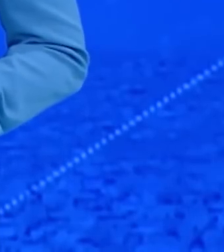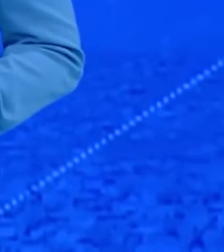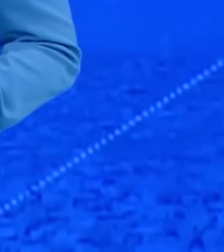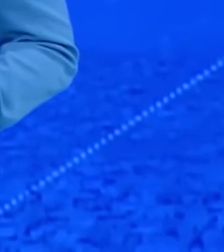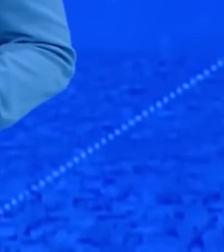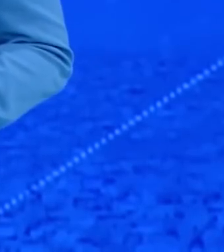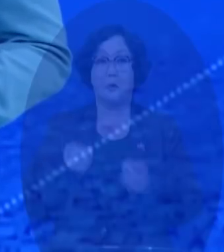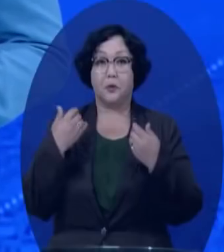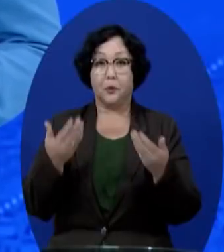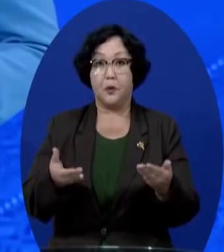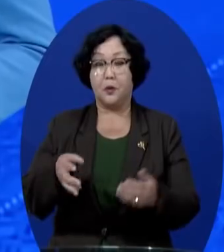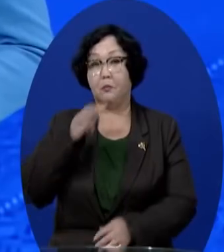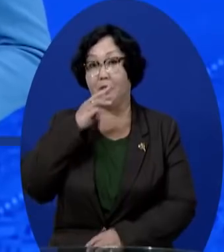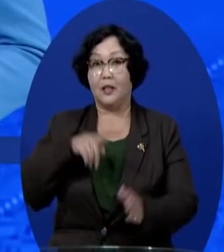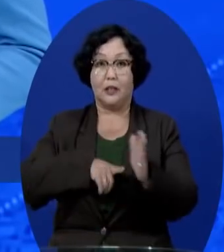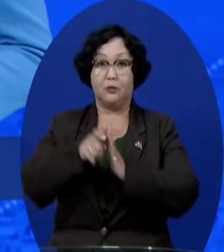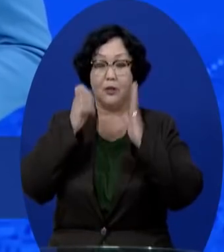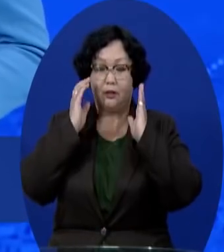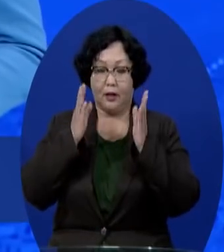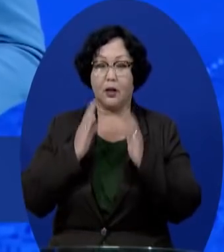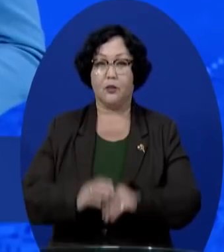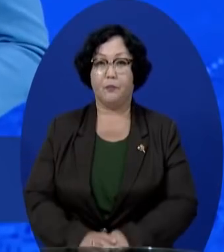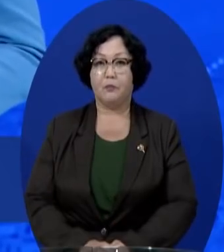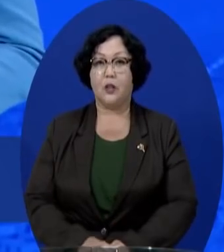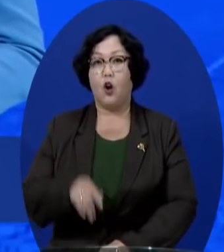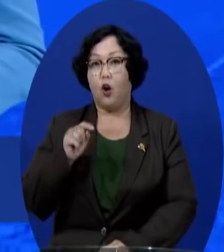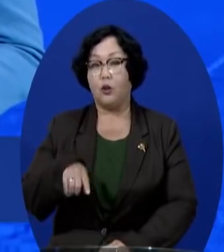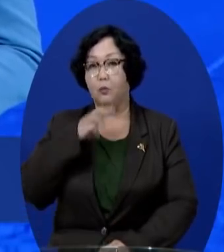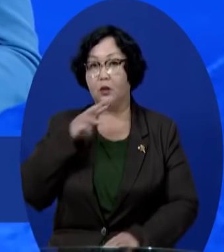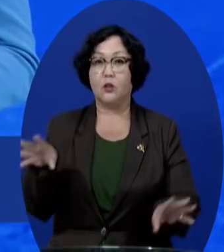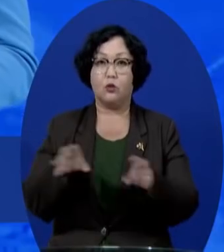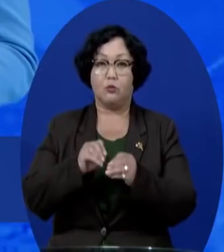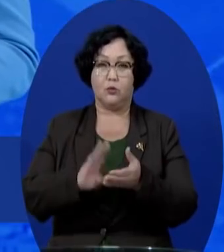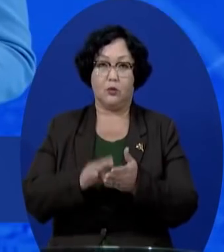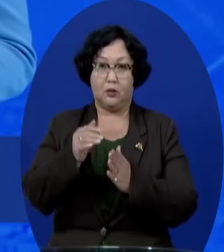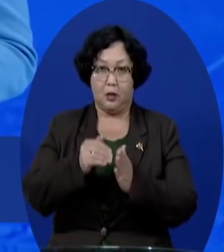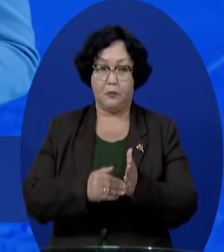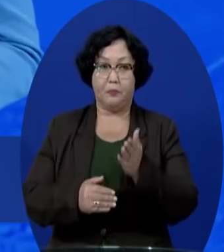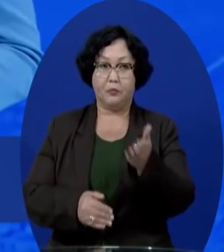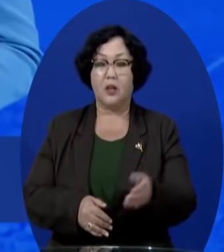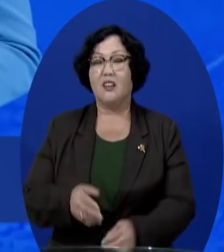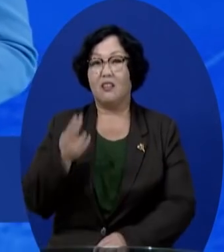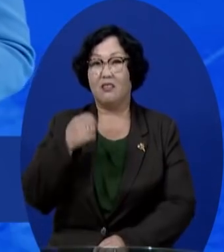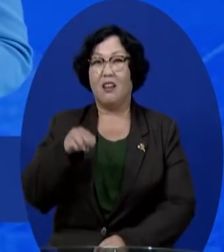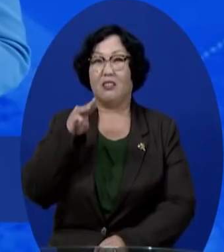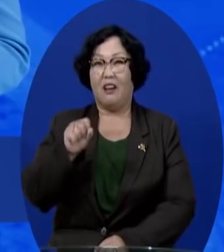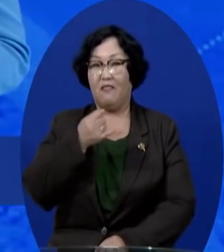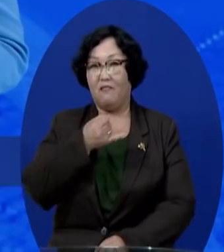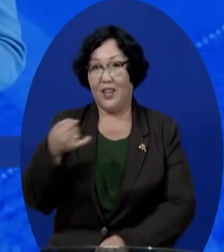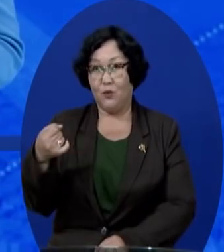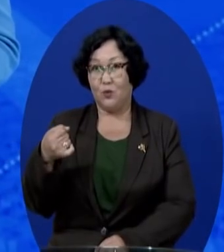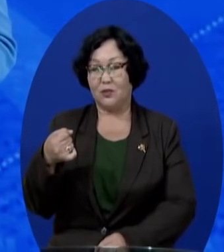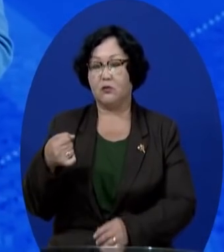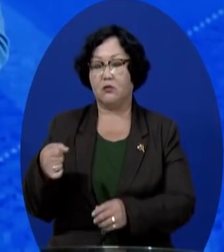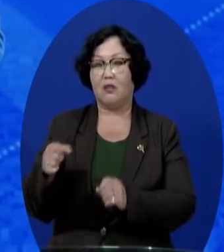Орон төргөө зөвчтэй цагийн хүрд мэдээллийн хөтөлбөрийн бямдгаргийн дугаар эхэлж байна. За өнөөдөр болсон зарим үйл явдлаас танилцан танилцуулъя. Дельта хөлбөрийн тархалт нэмэгдэж, эрс